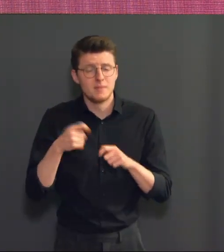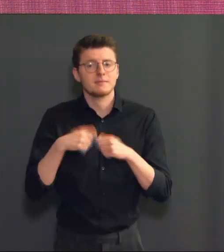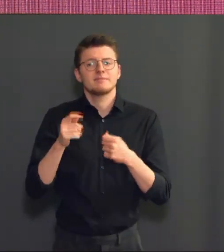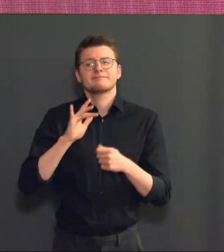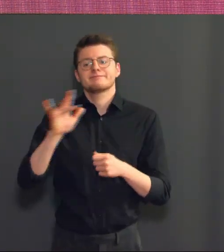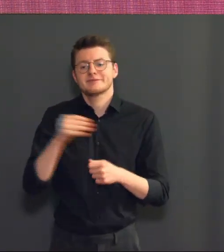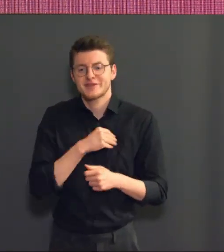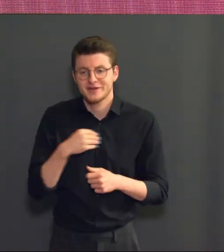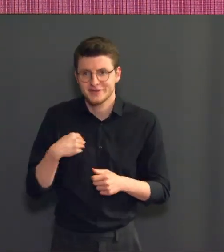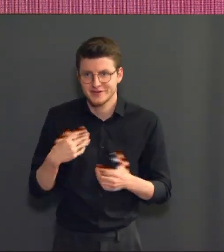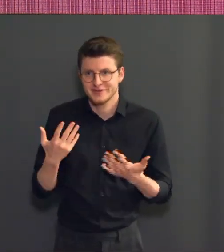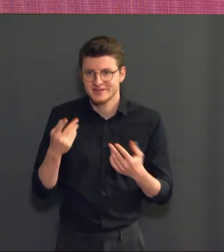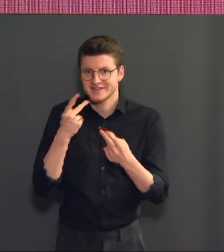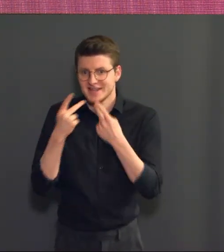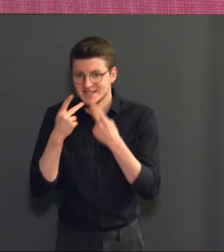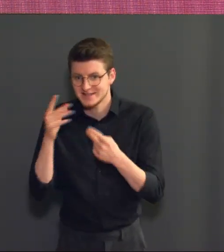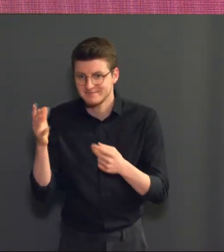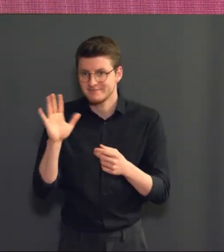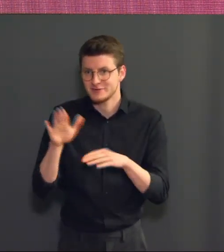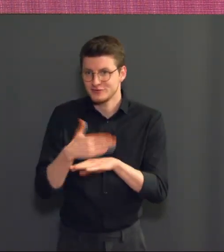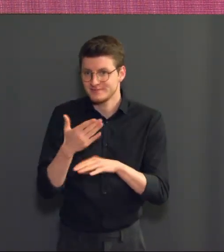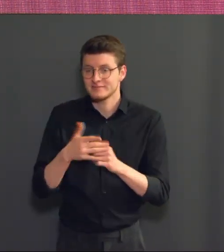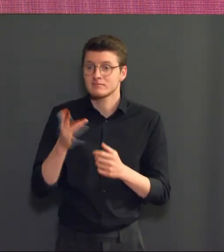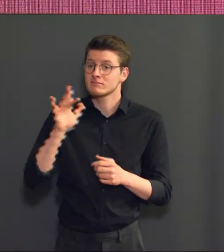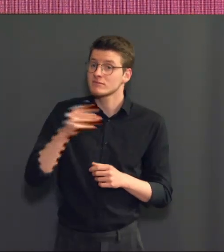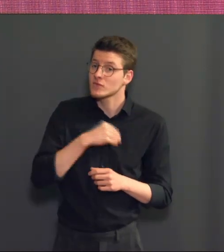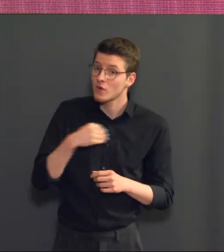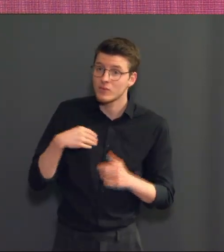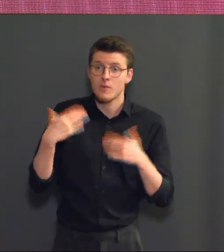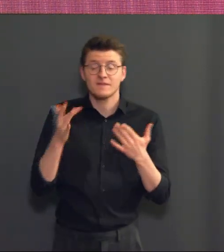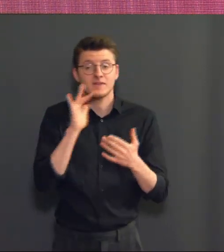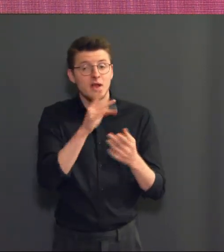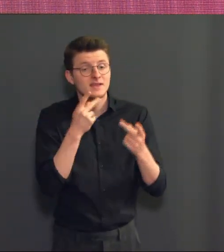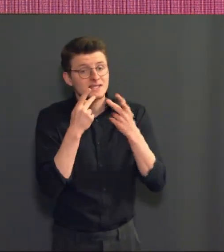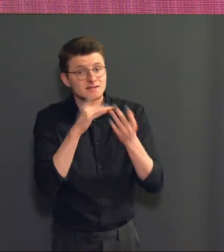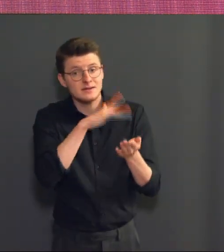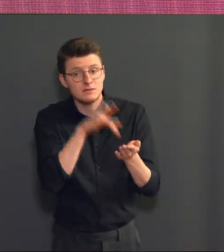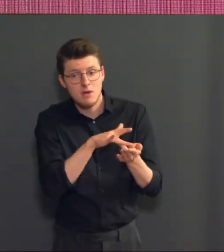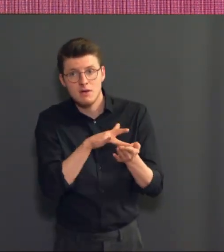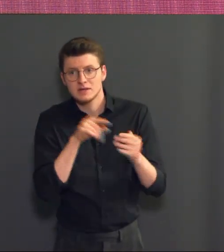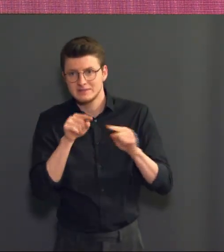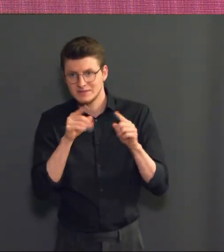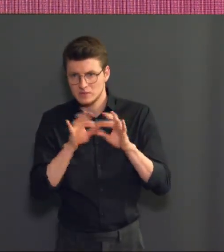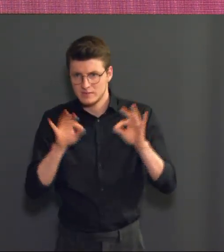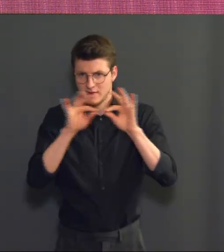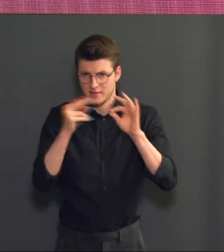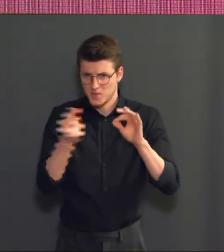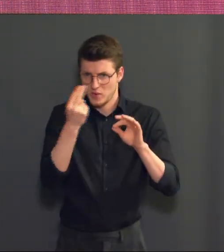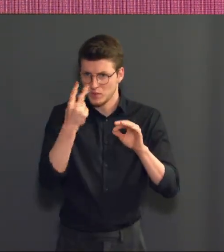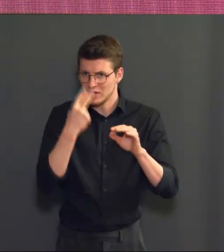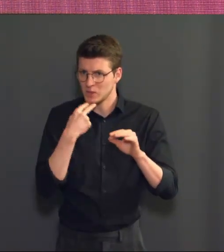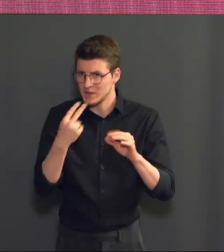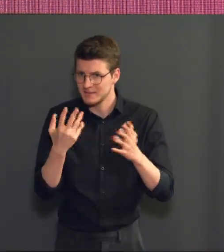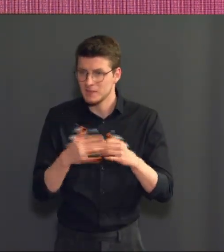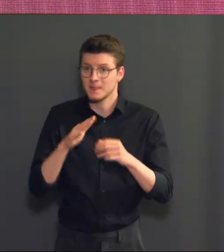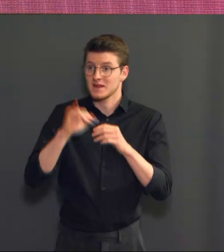gaan om zich te laten testen of naar het testcentrum. Dus er zit toch al gauw een 2-tal weken tussen het heropenen en een